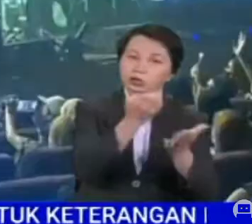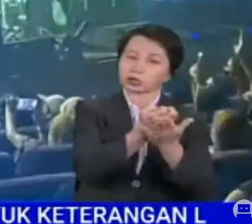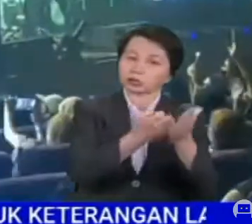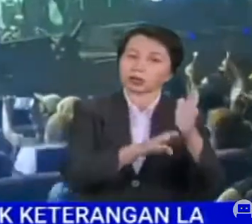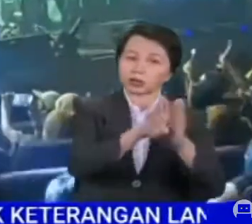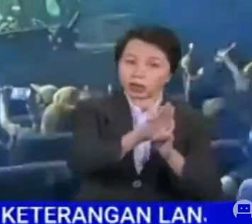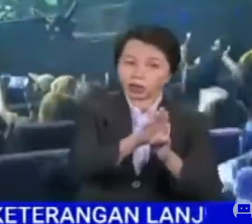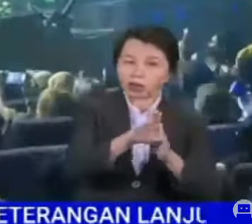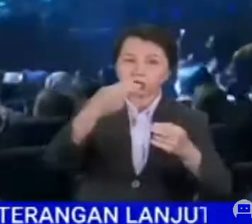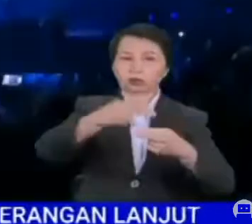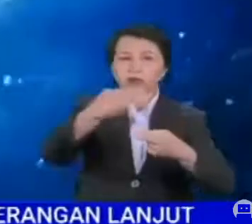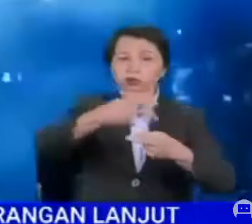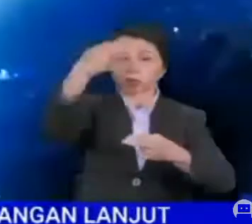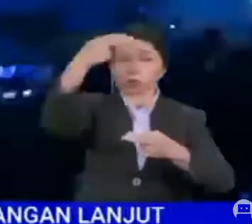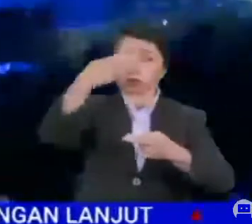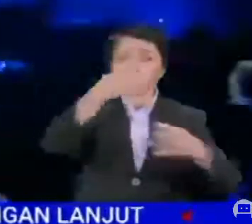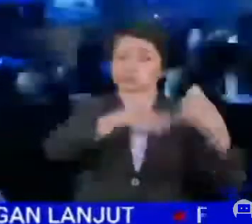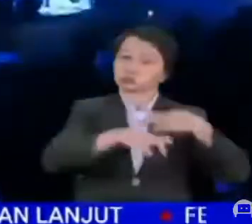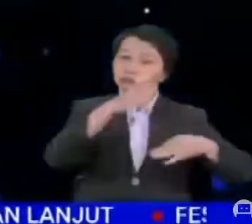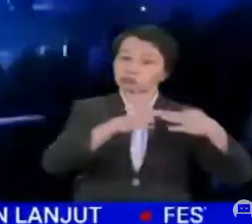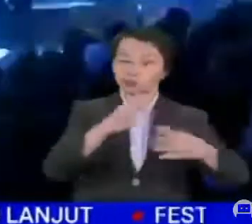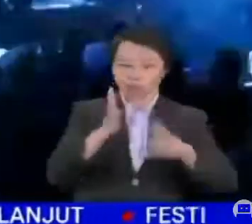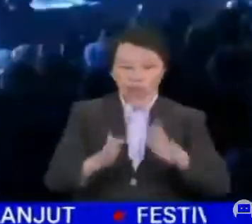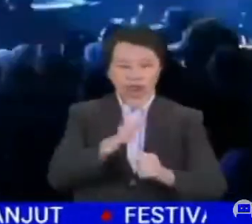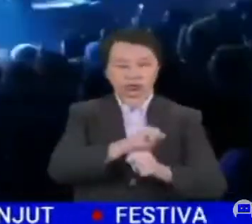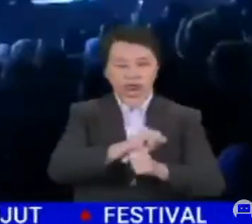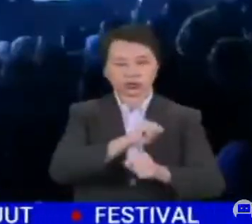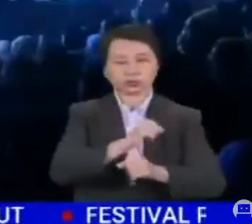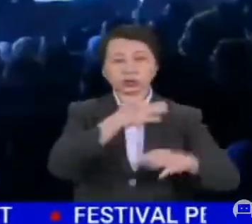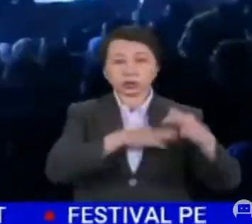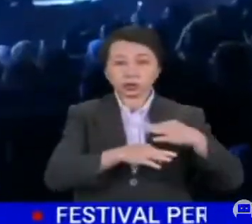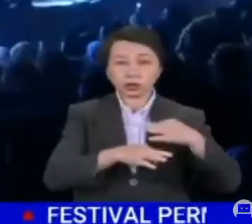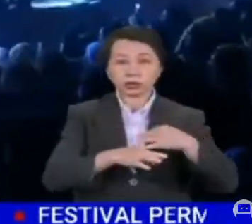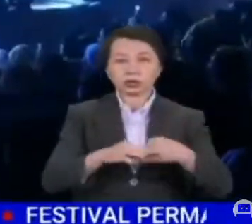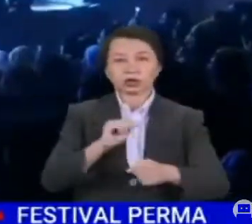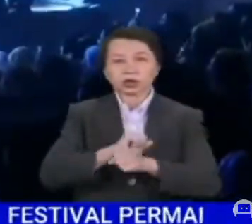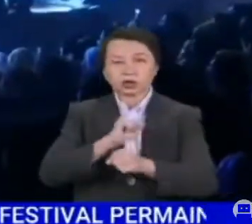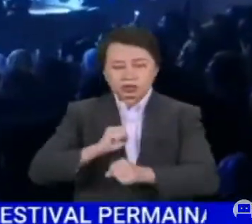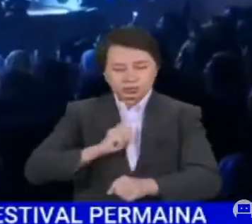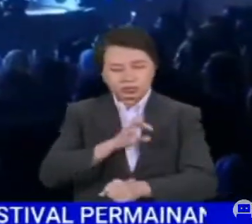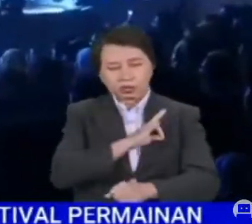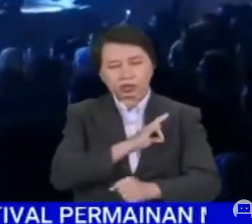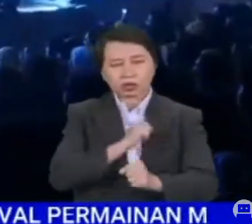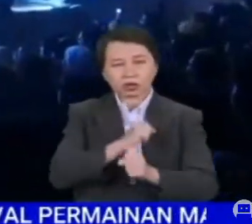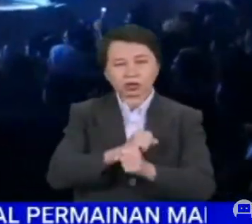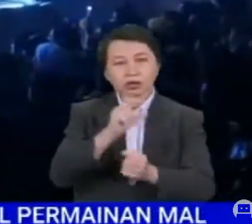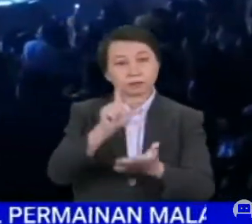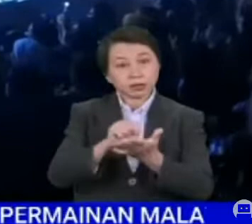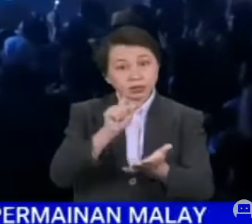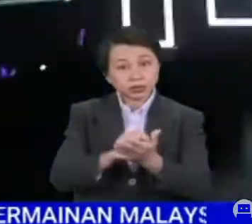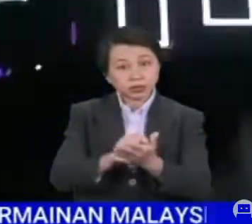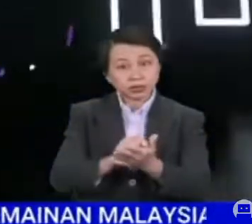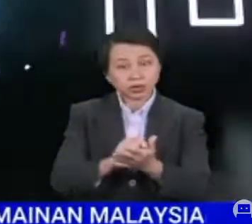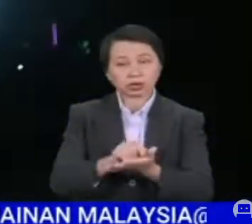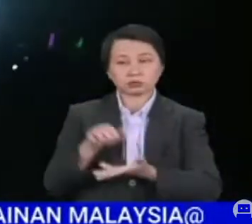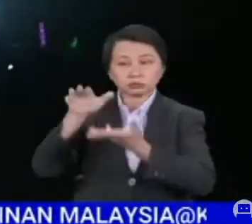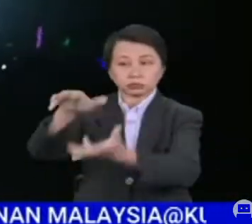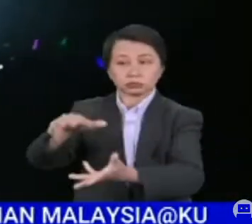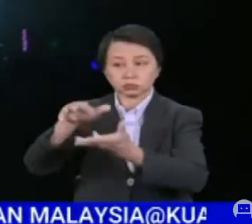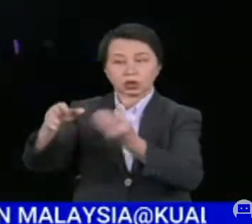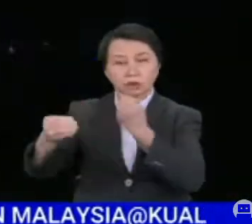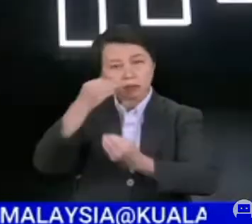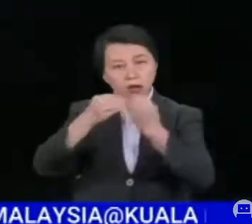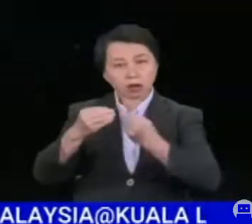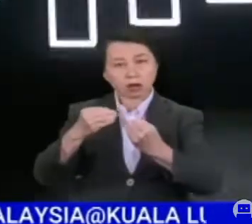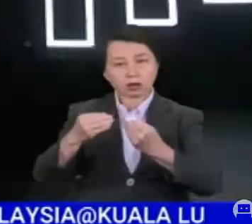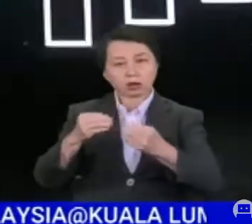industri perhotelan, orang yang bekerja, kru-kru, para media, orang yang supply makanan,